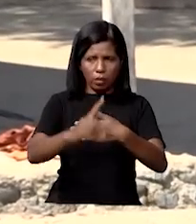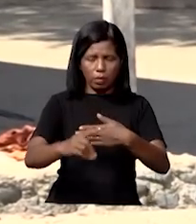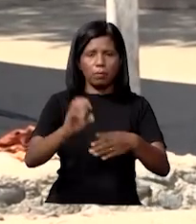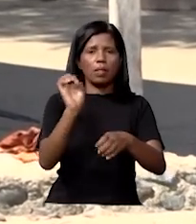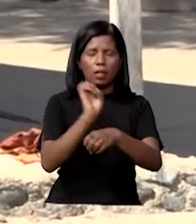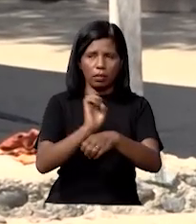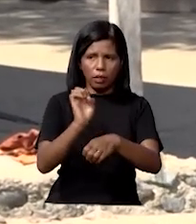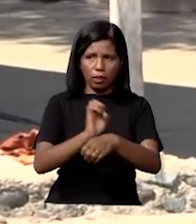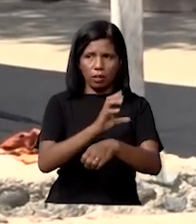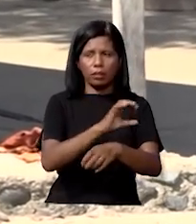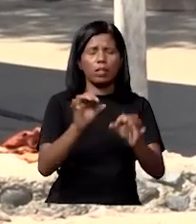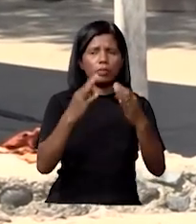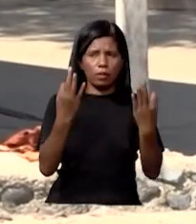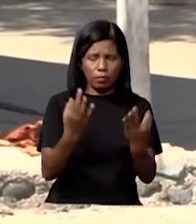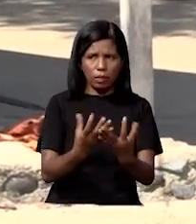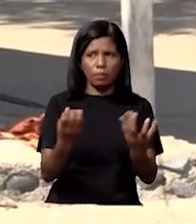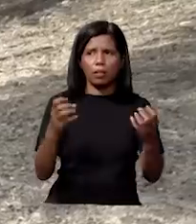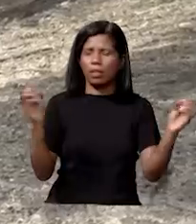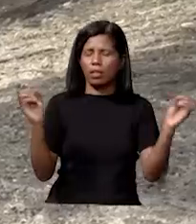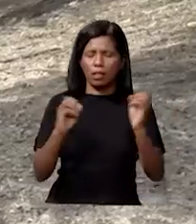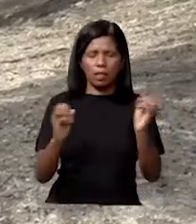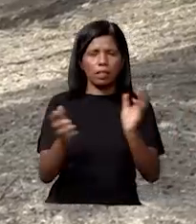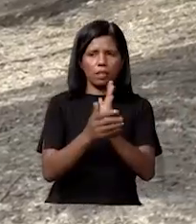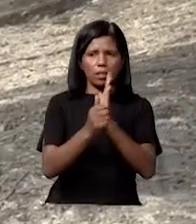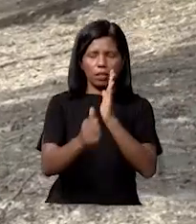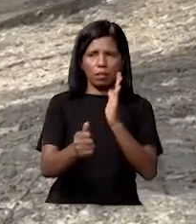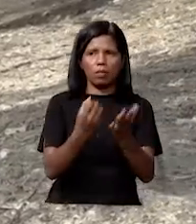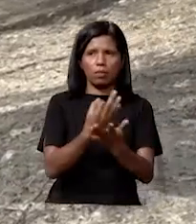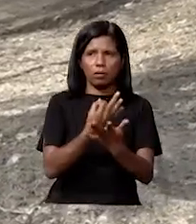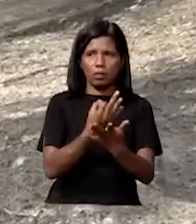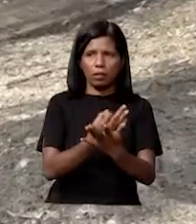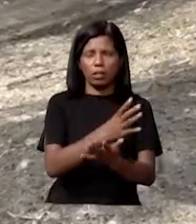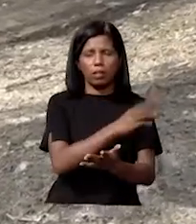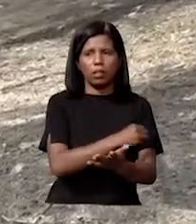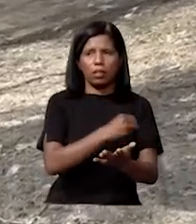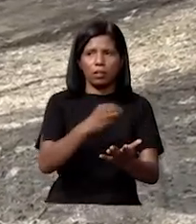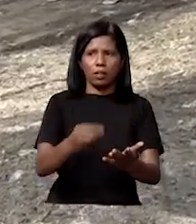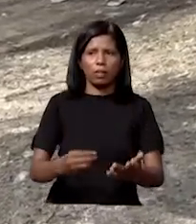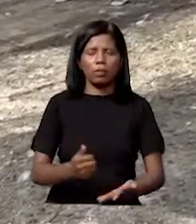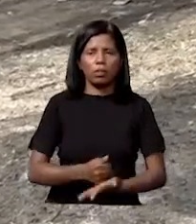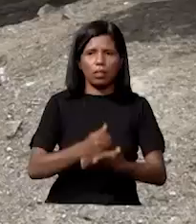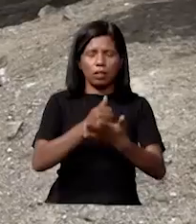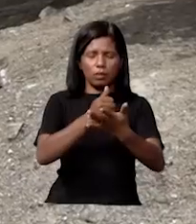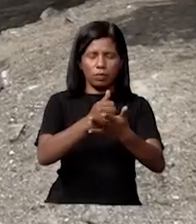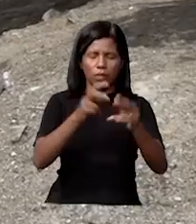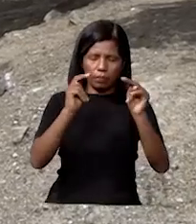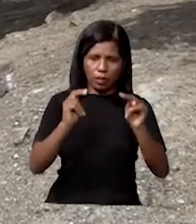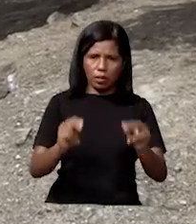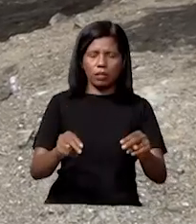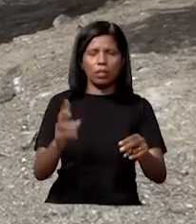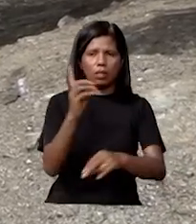socioeconomiku si e familia barak la ia kapasidade finanseiro ne be suficiente o ri sustenta necessidade lor